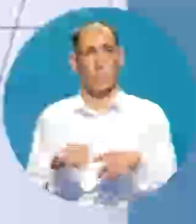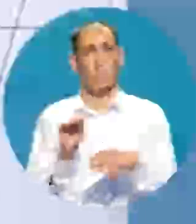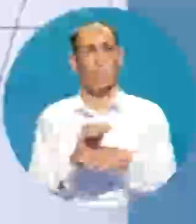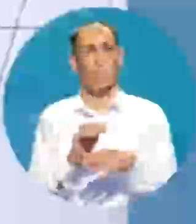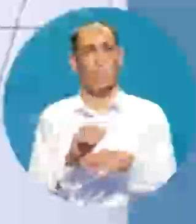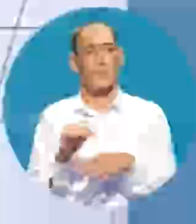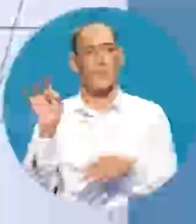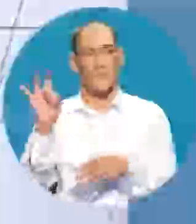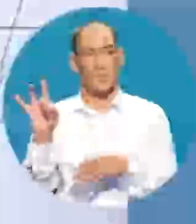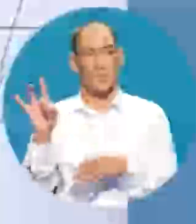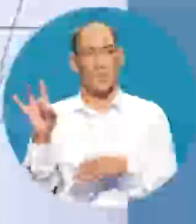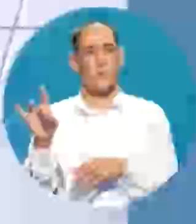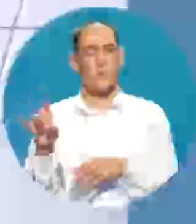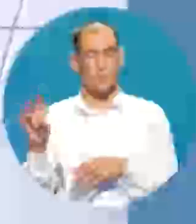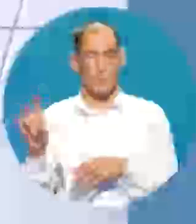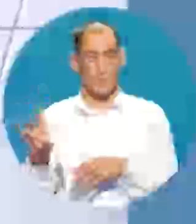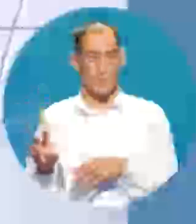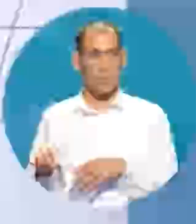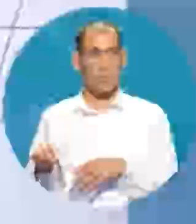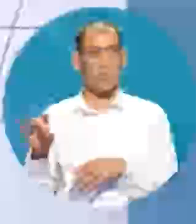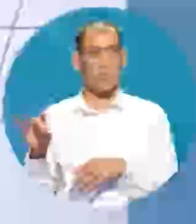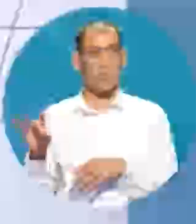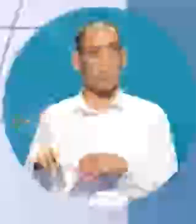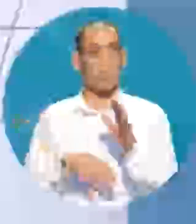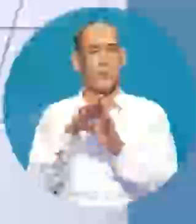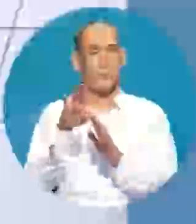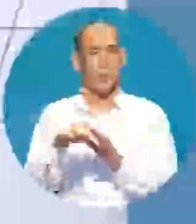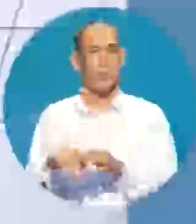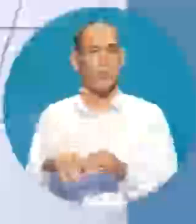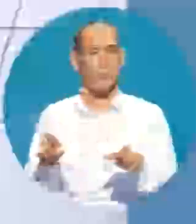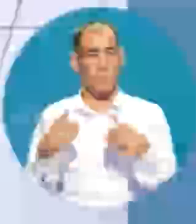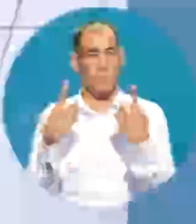davrını öğrengen edik. Xosamız, aneki ır harbi,